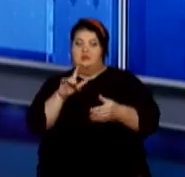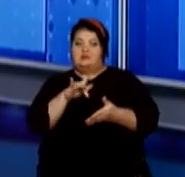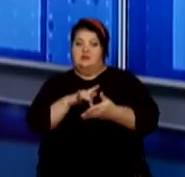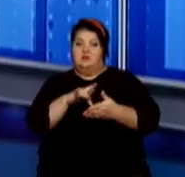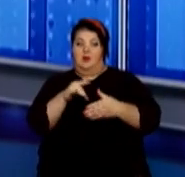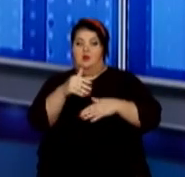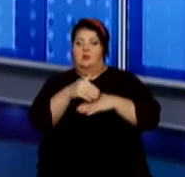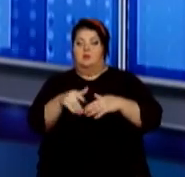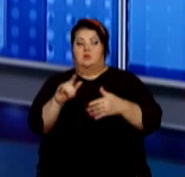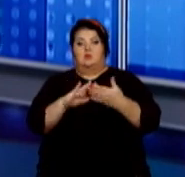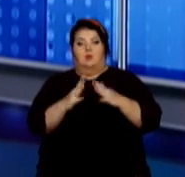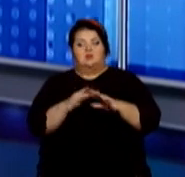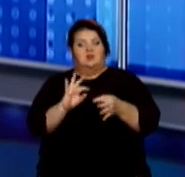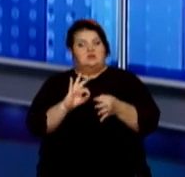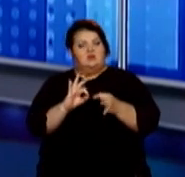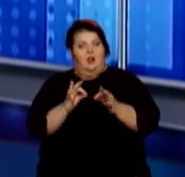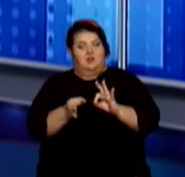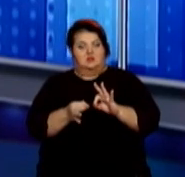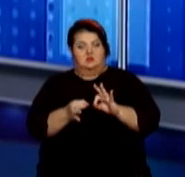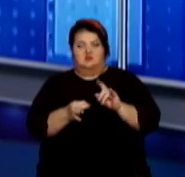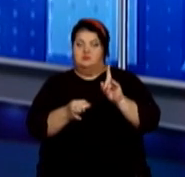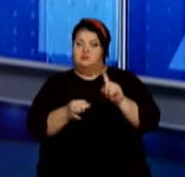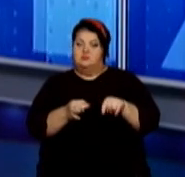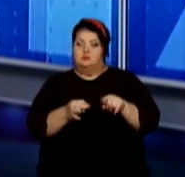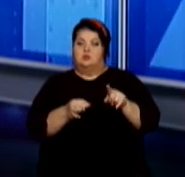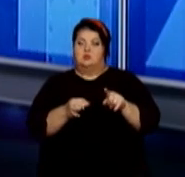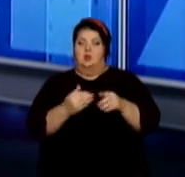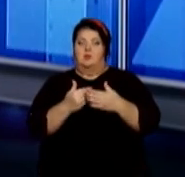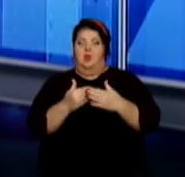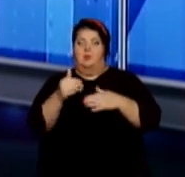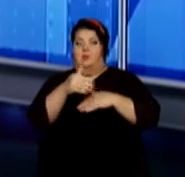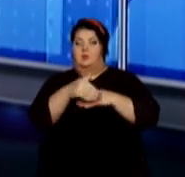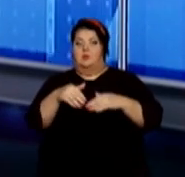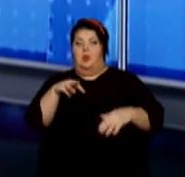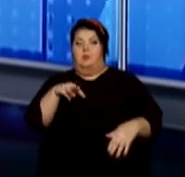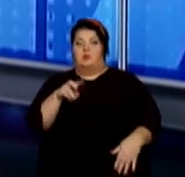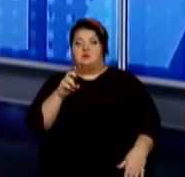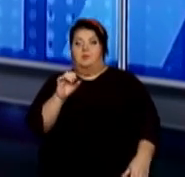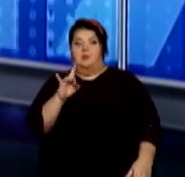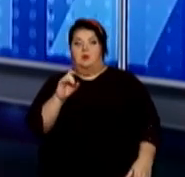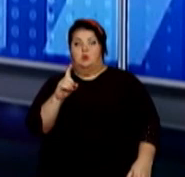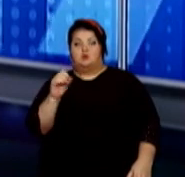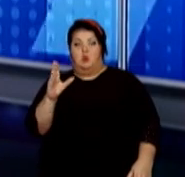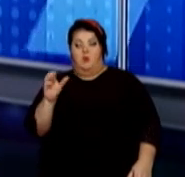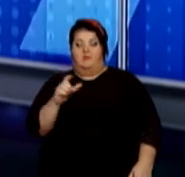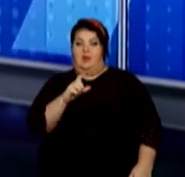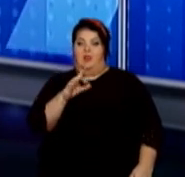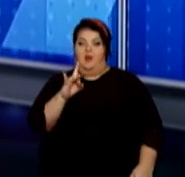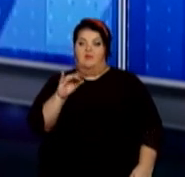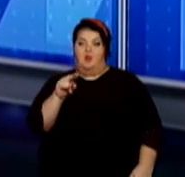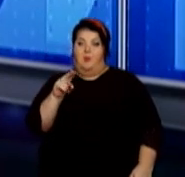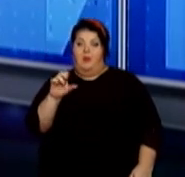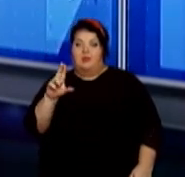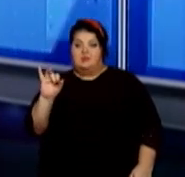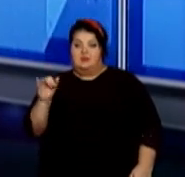вулиць, там ситуація трішки складніша. В тому плані, що, наприклад, по маршала Бірюзова, по вулиці Європейській та по вулиці